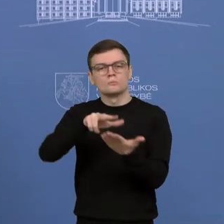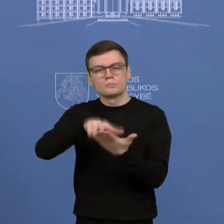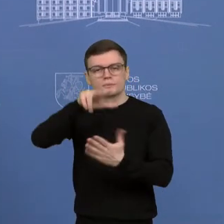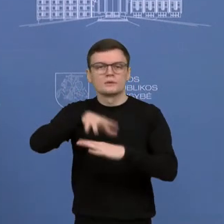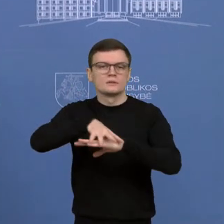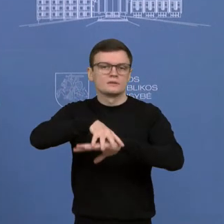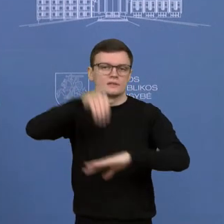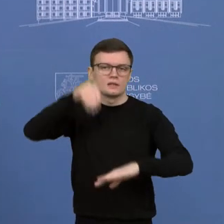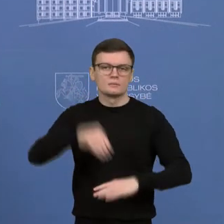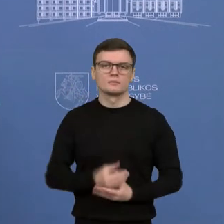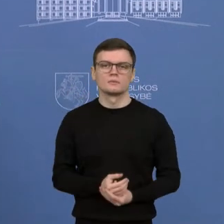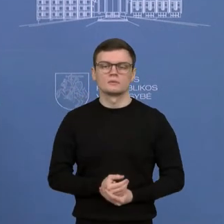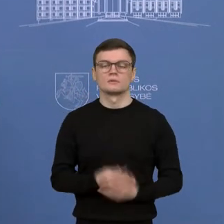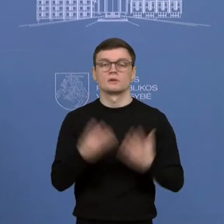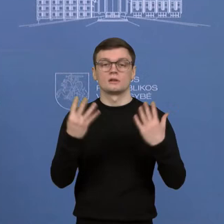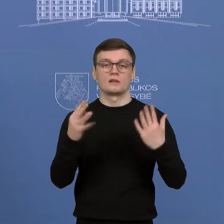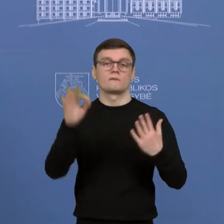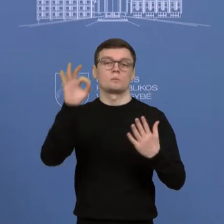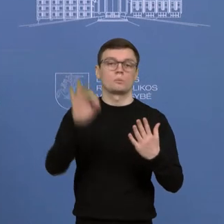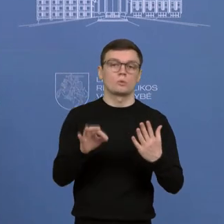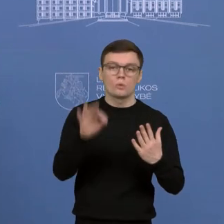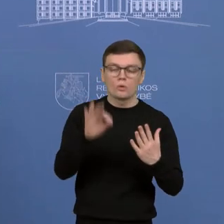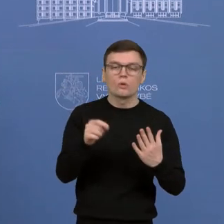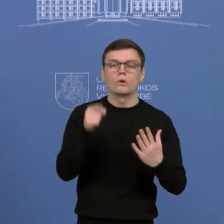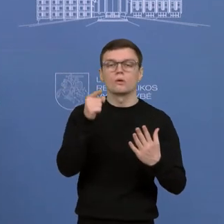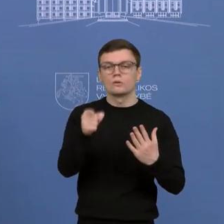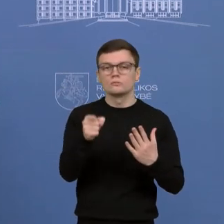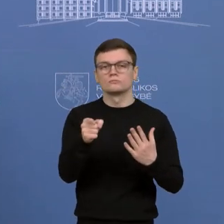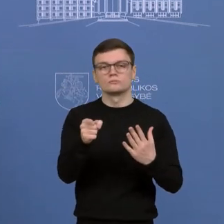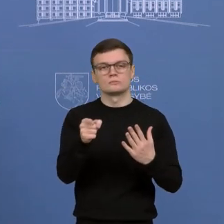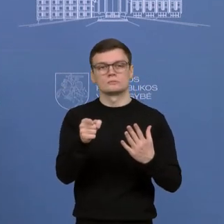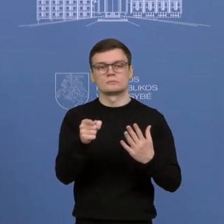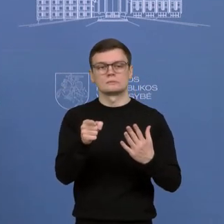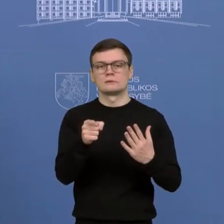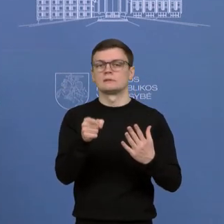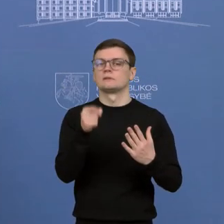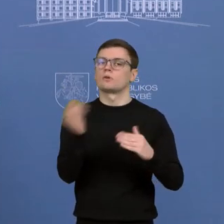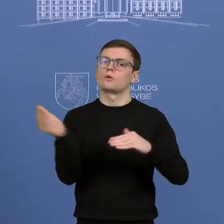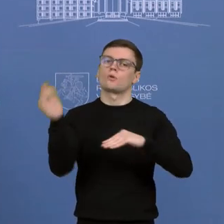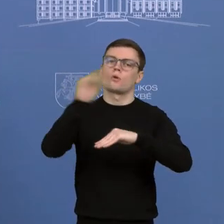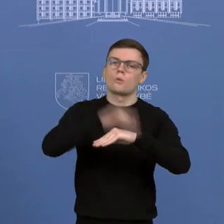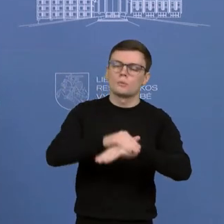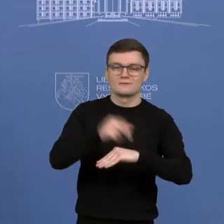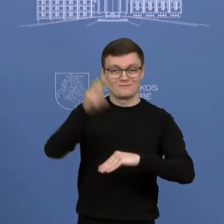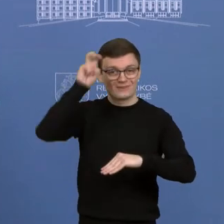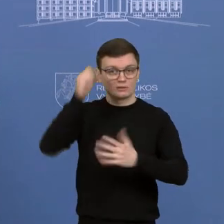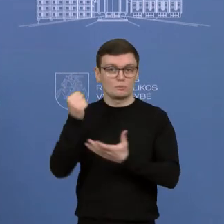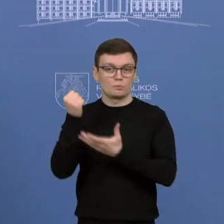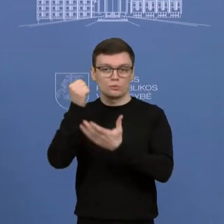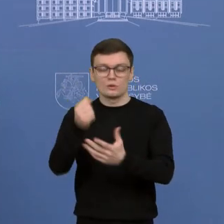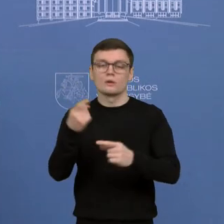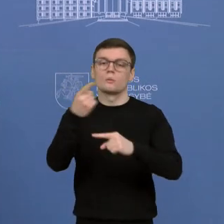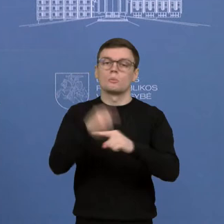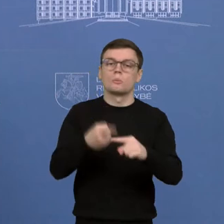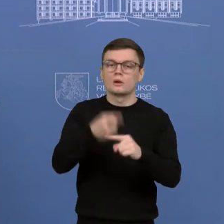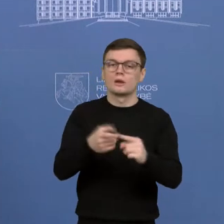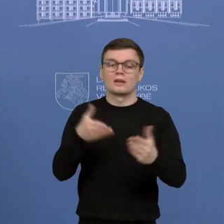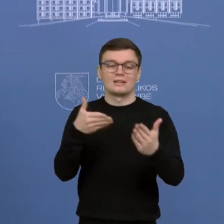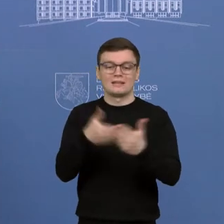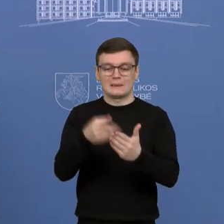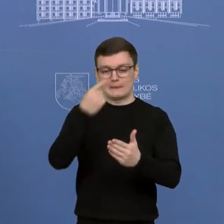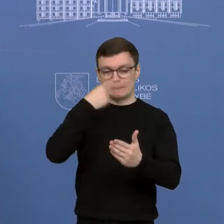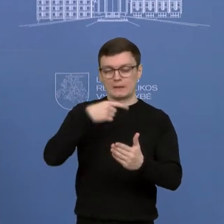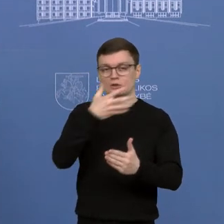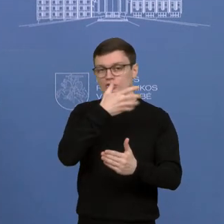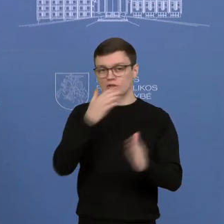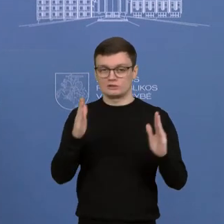yra 9% dalies kompensavimas iš valstybės biudžeto ir ta priemonė galioja iki šio šildymo sezono